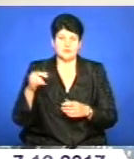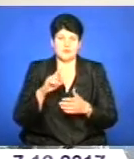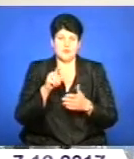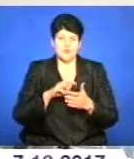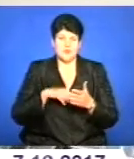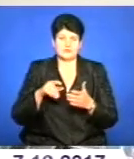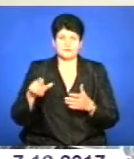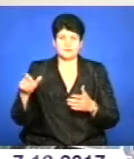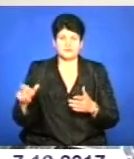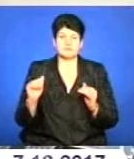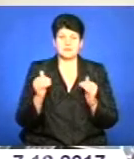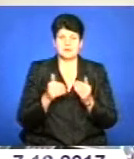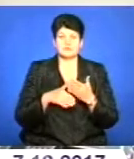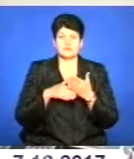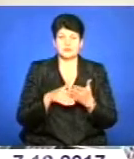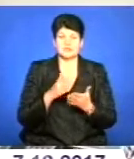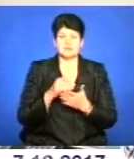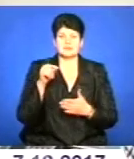мінімальна допомога по безробіттю складає